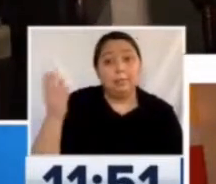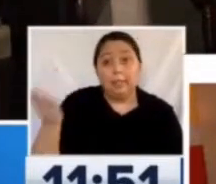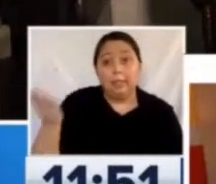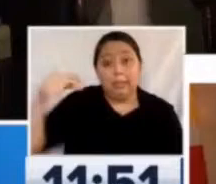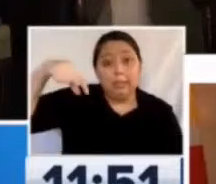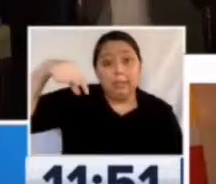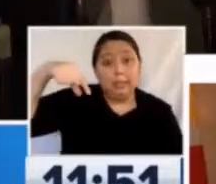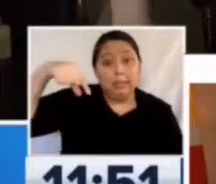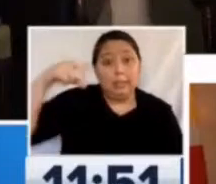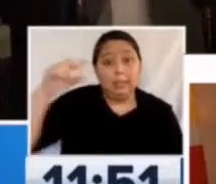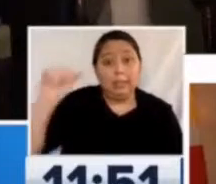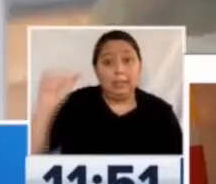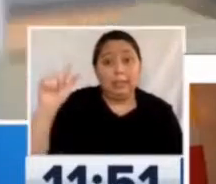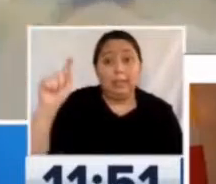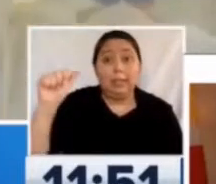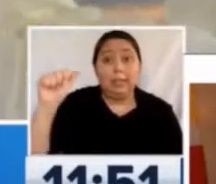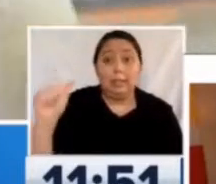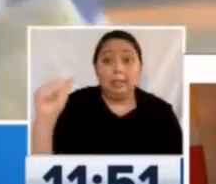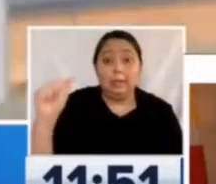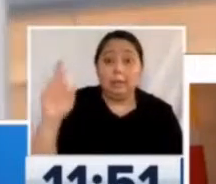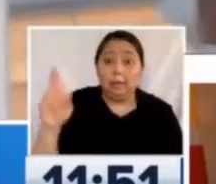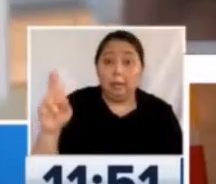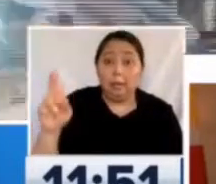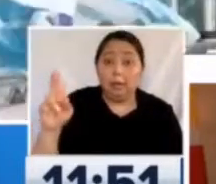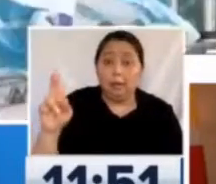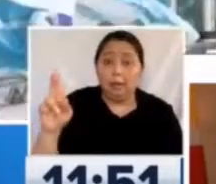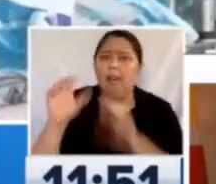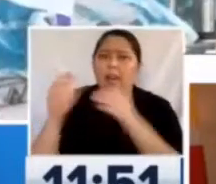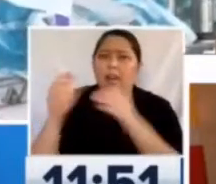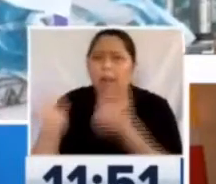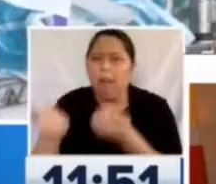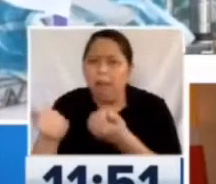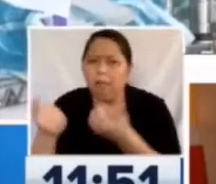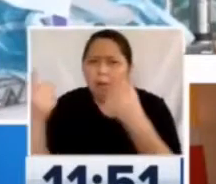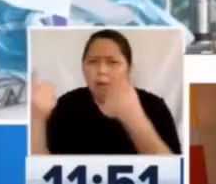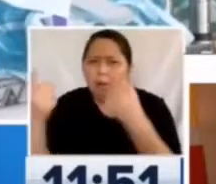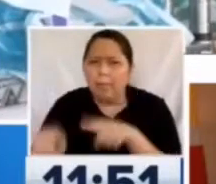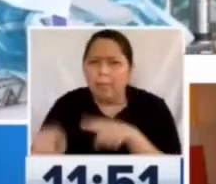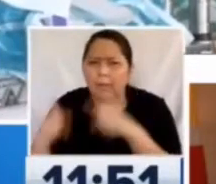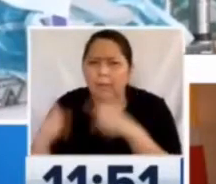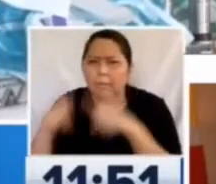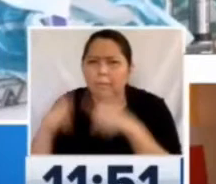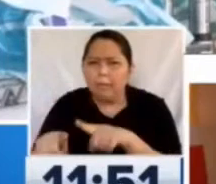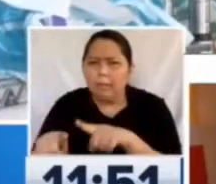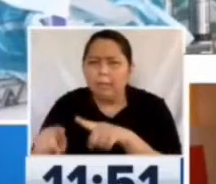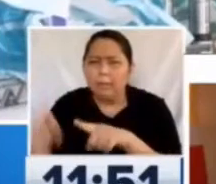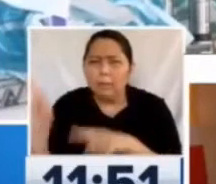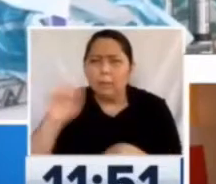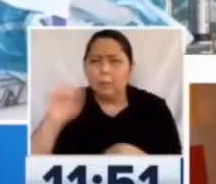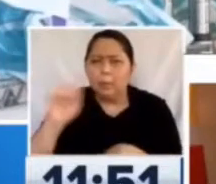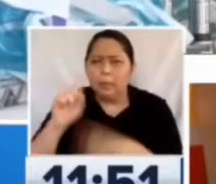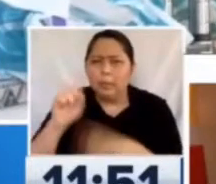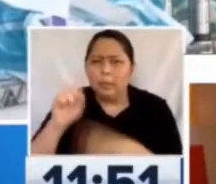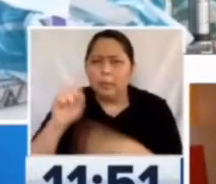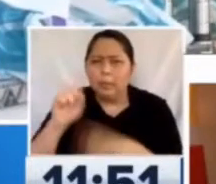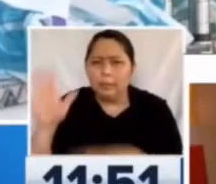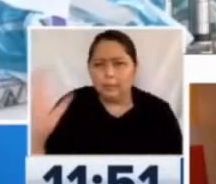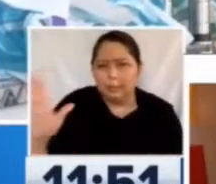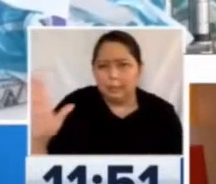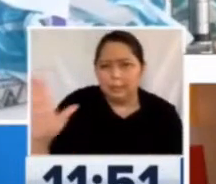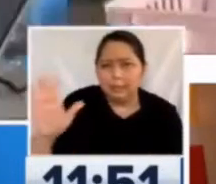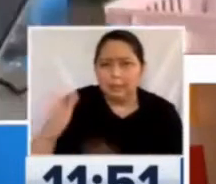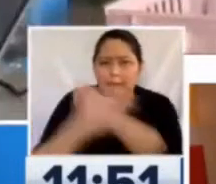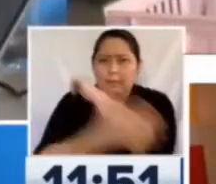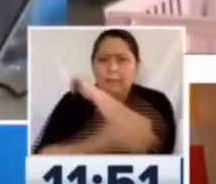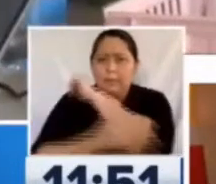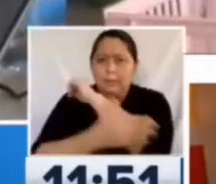after KSA, UA, and Kuwait. Ang mga workers po natin dito sa Qatar ay skilled